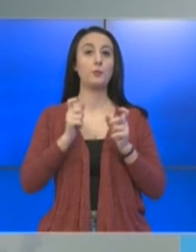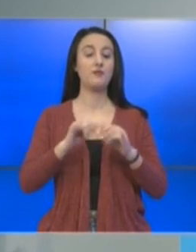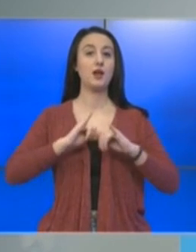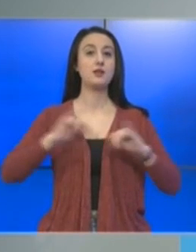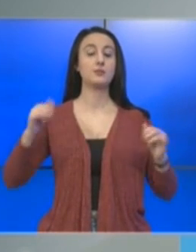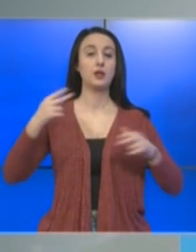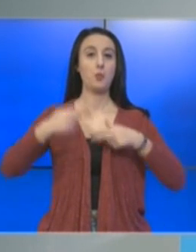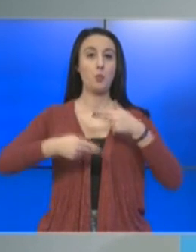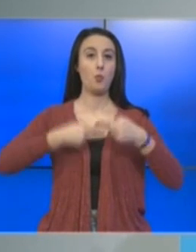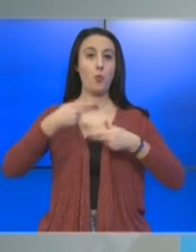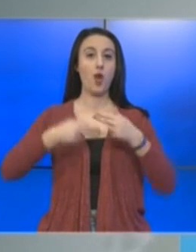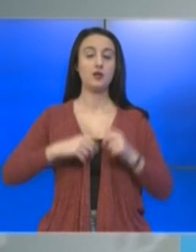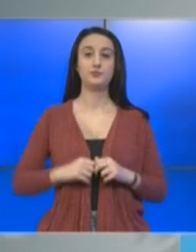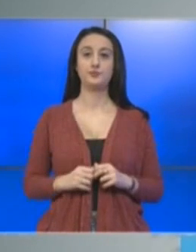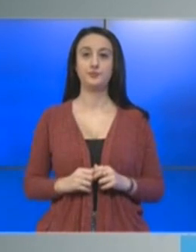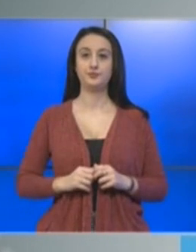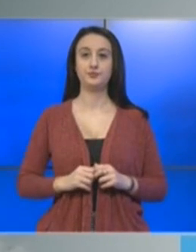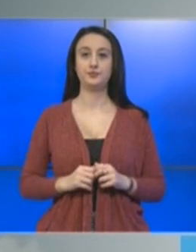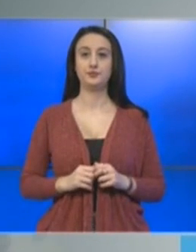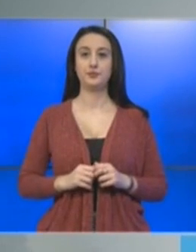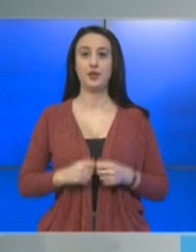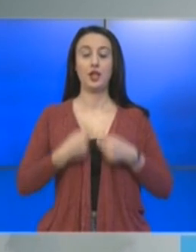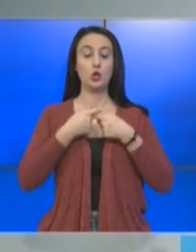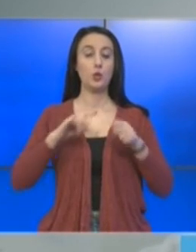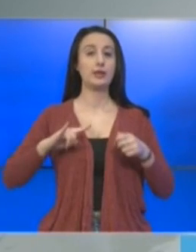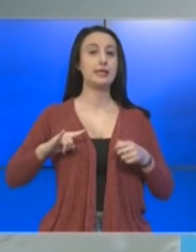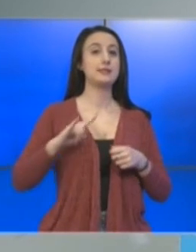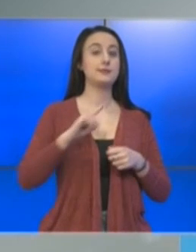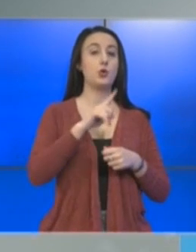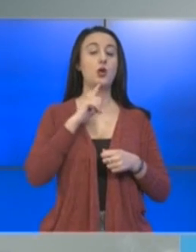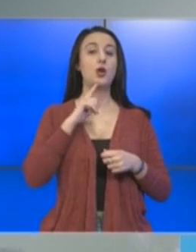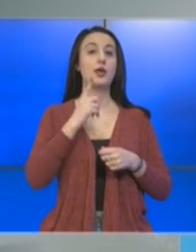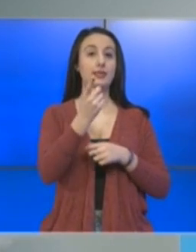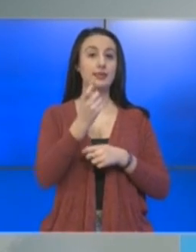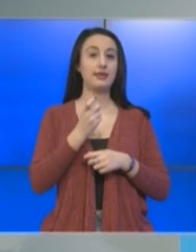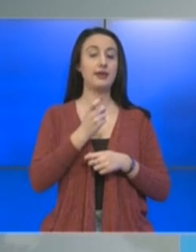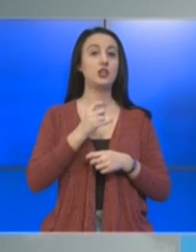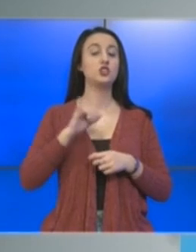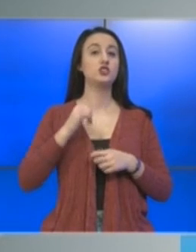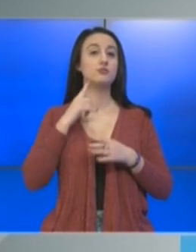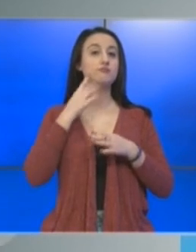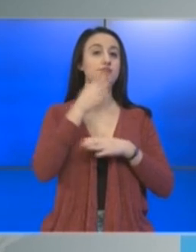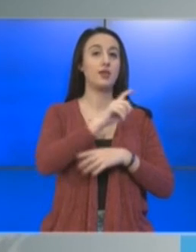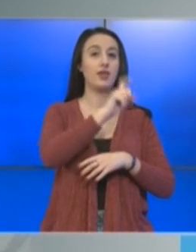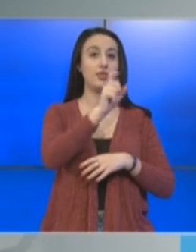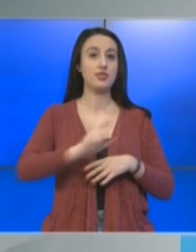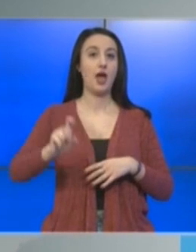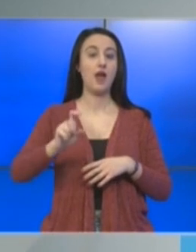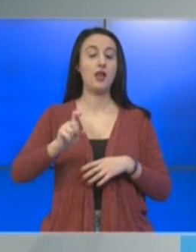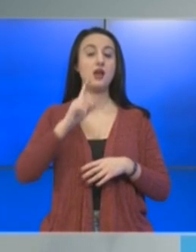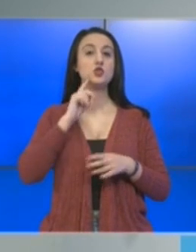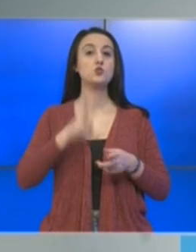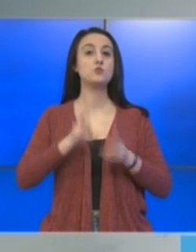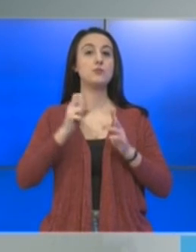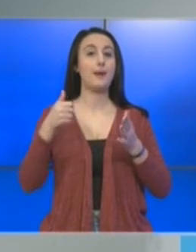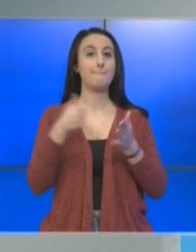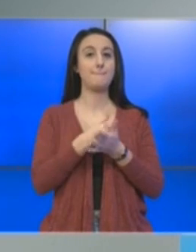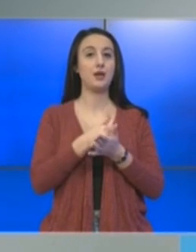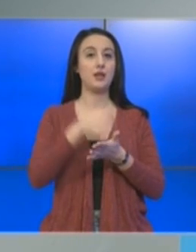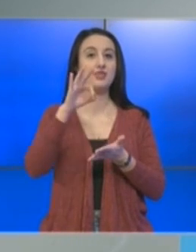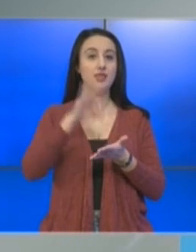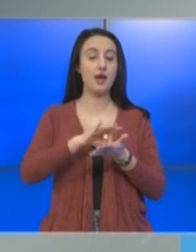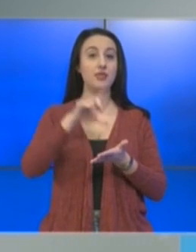răspândirii infecțiilor cu noul coronavirus. Toate zborurile înspre și dinspre Italia au fost suspendate până pe 23 martie. Măsura